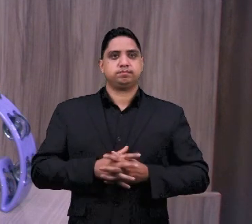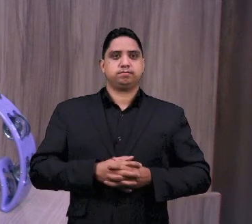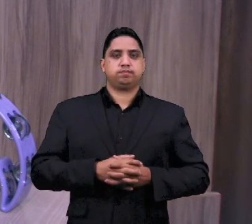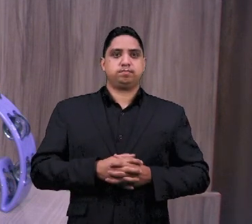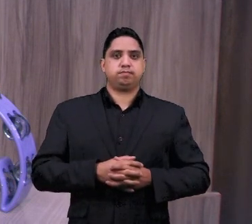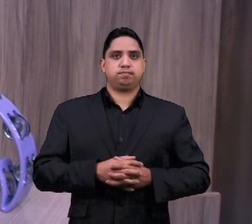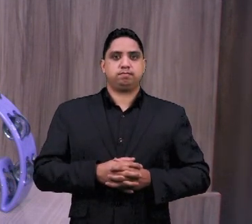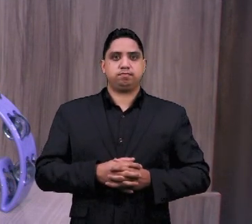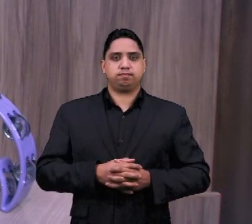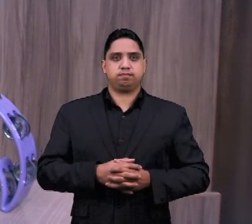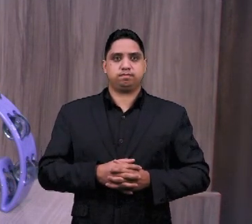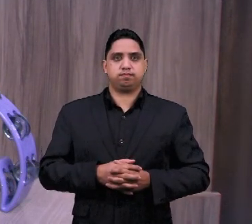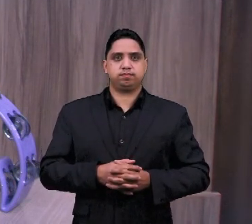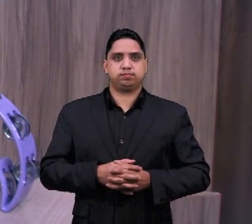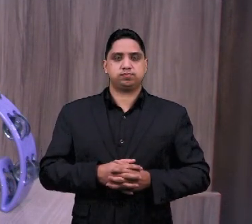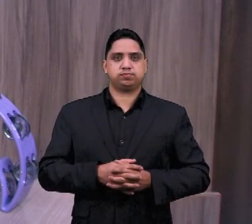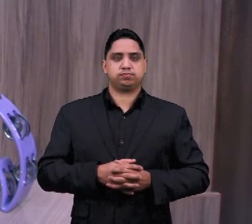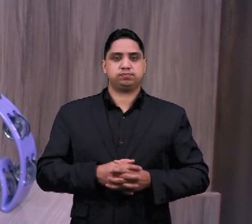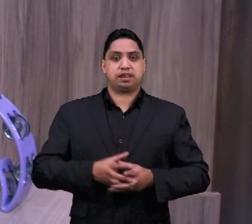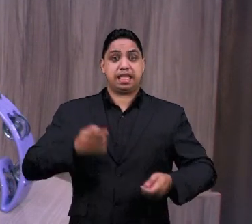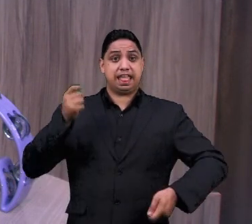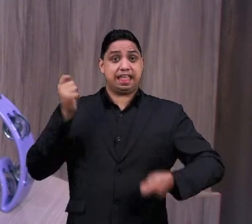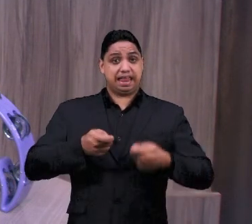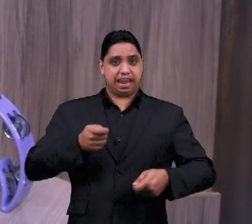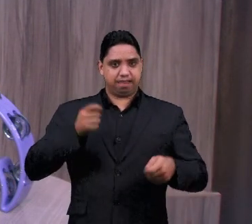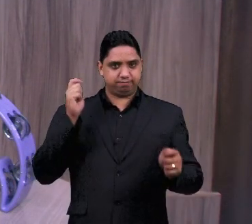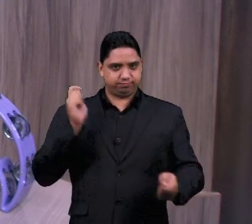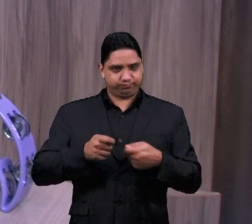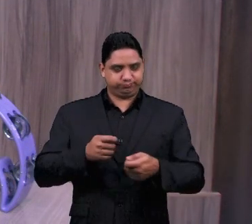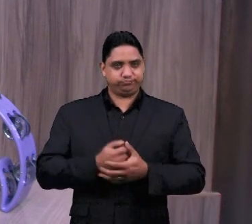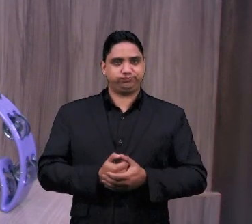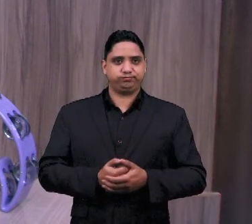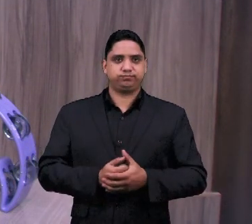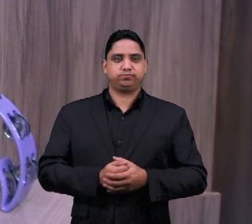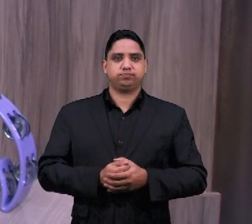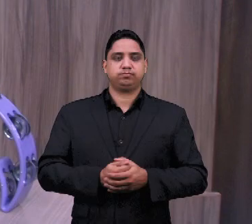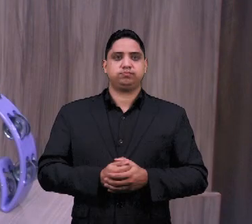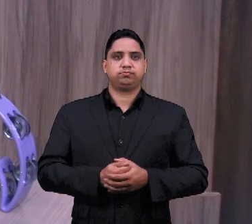Maintenant, nous allons voir dans les claves.